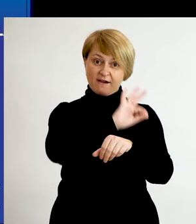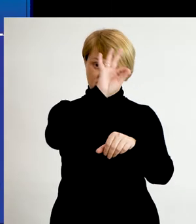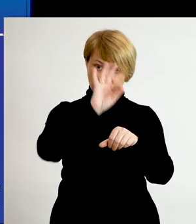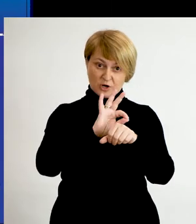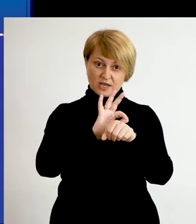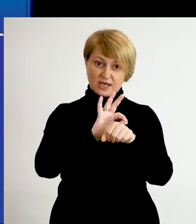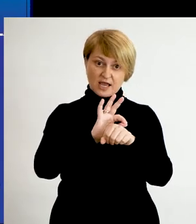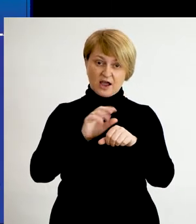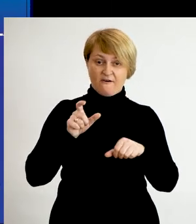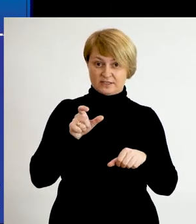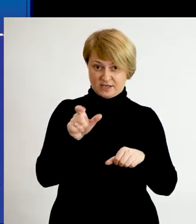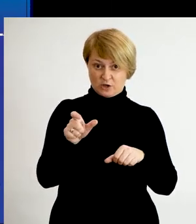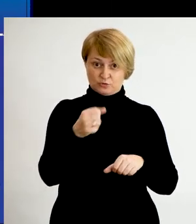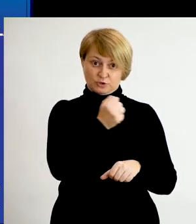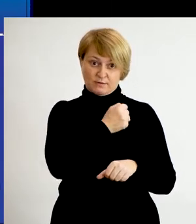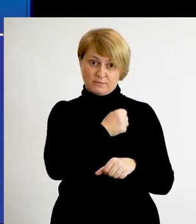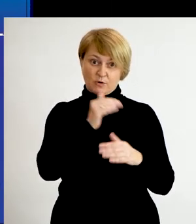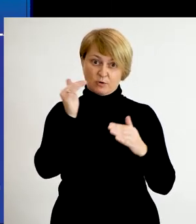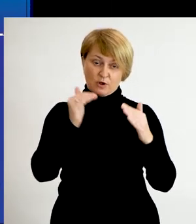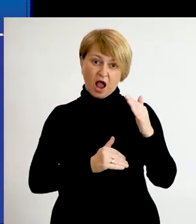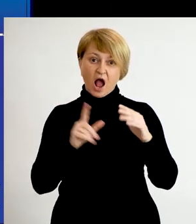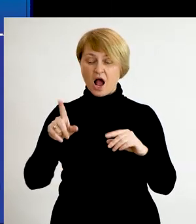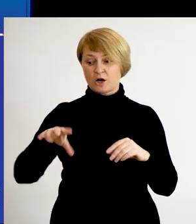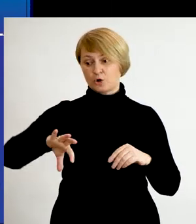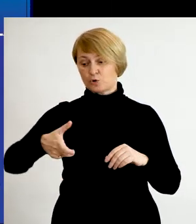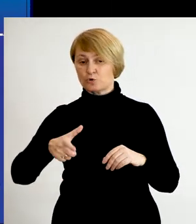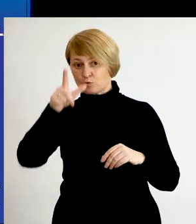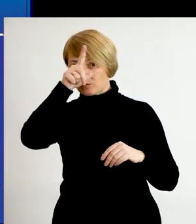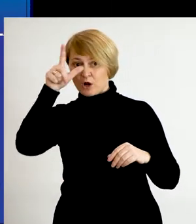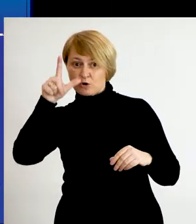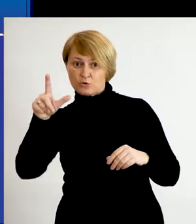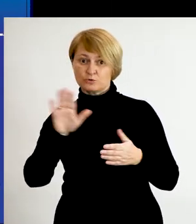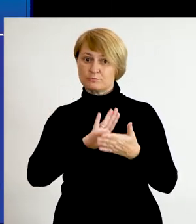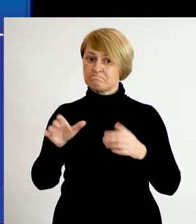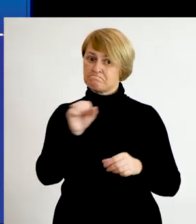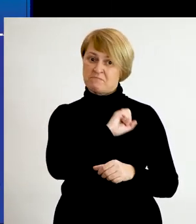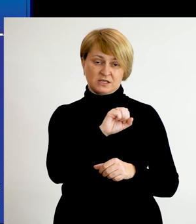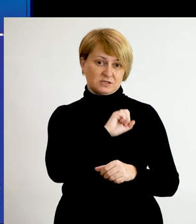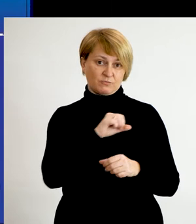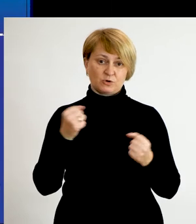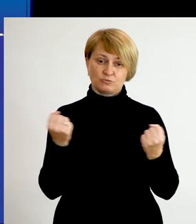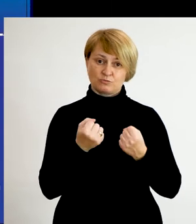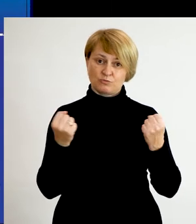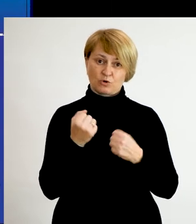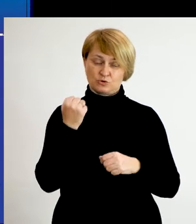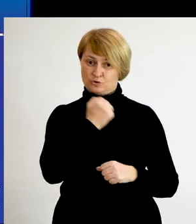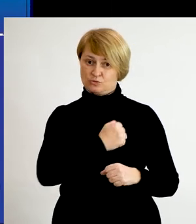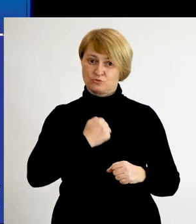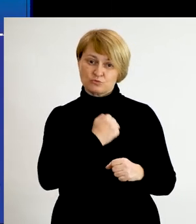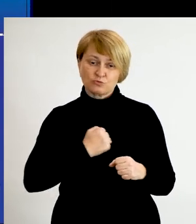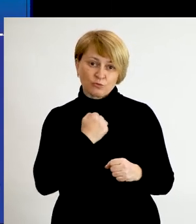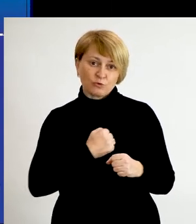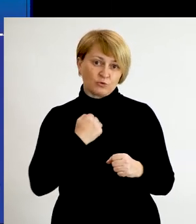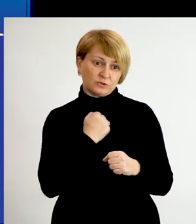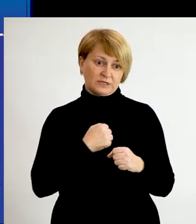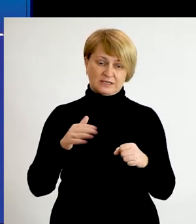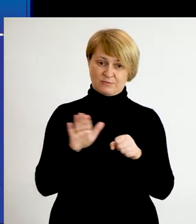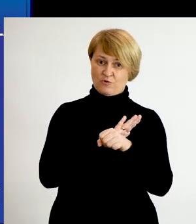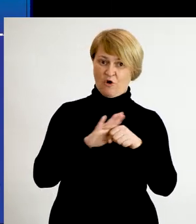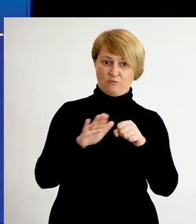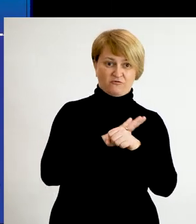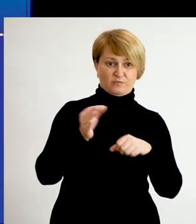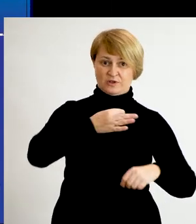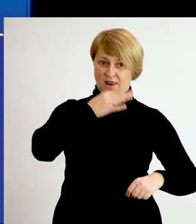parę procent mniejsze, natomiast smutek i cierpienie tych osób pozbawionych pracy na pewno nie rekompensowałaby tego, że statystycznie